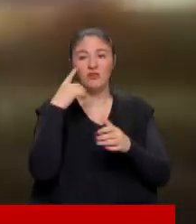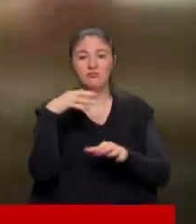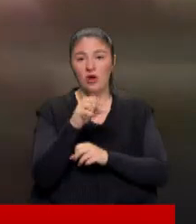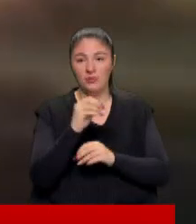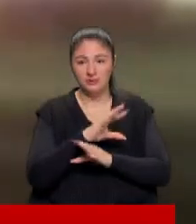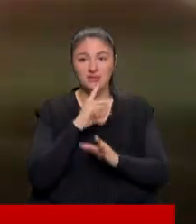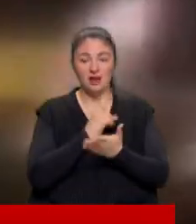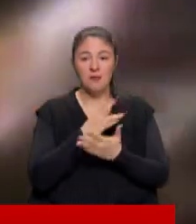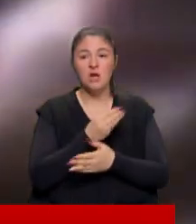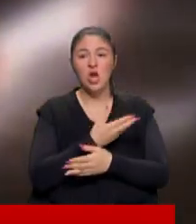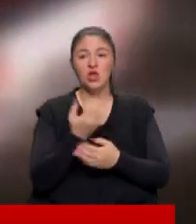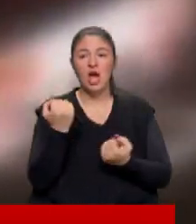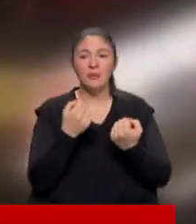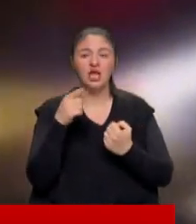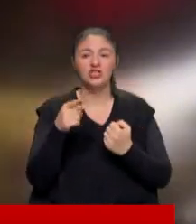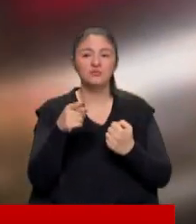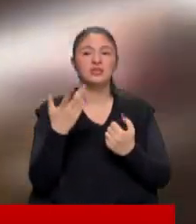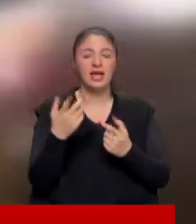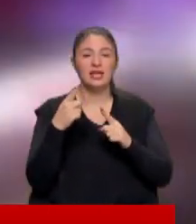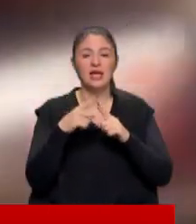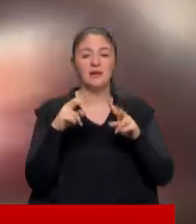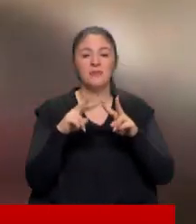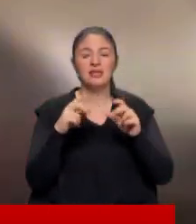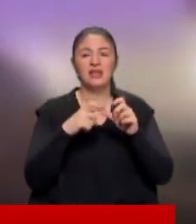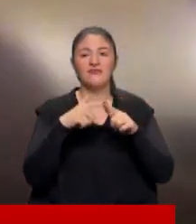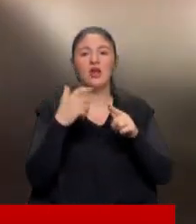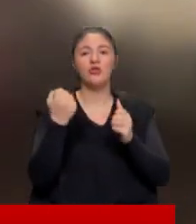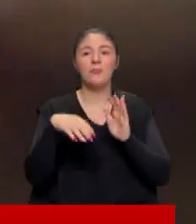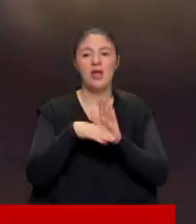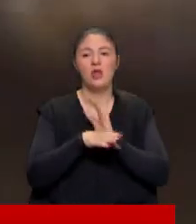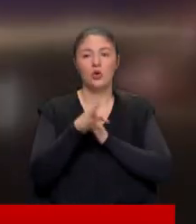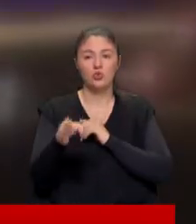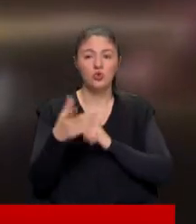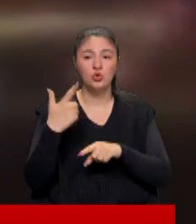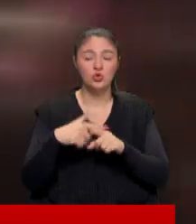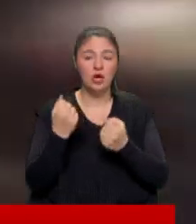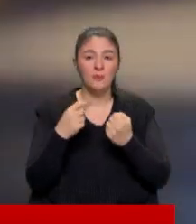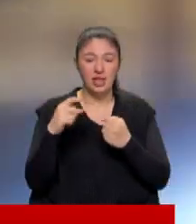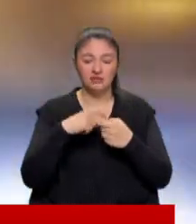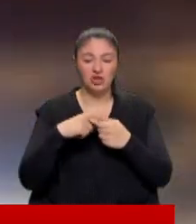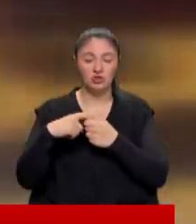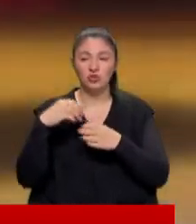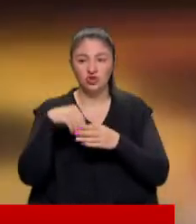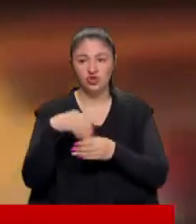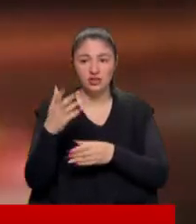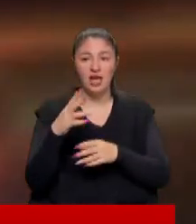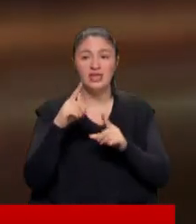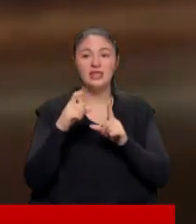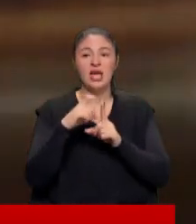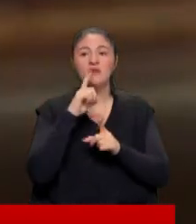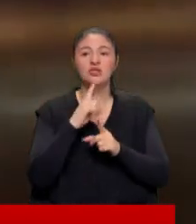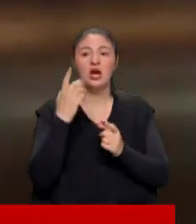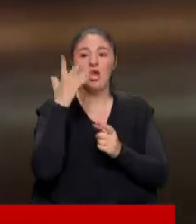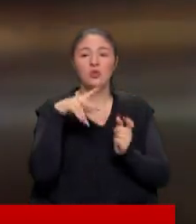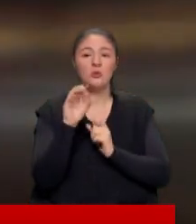alınan kararla milyonluk araçlar şimdi de TMSF'nin otoparkına götürüldü. Lüks arabalar çekicilerin üzerinde D100